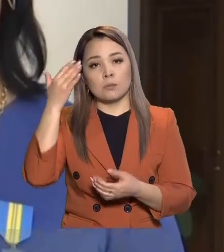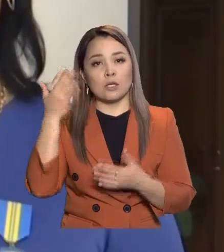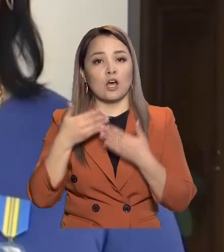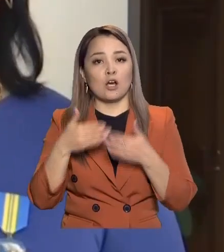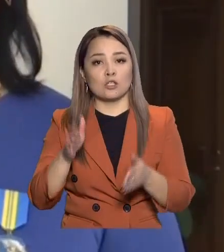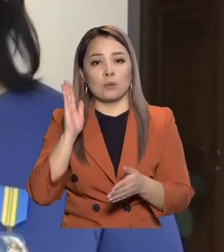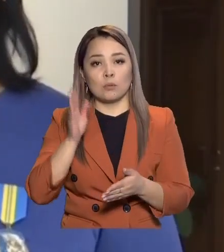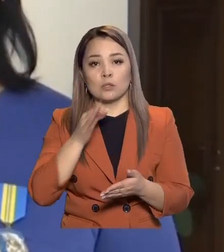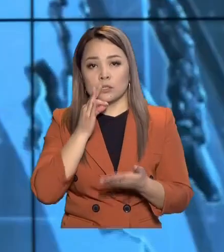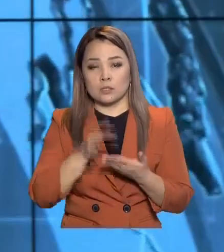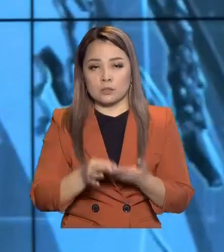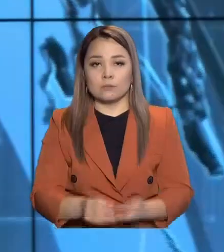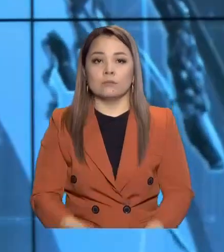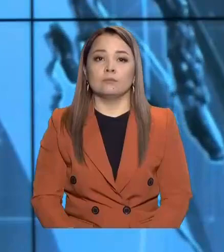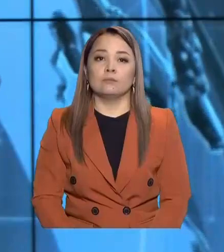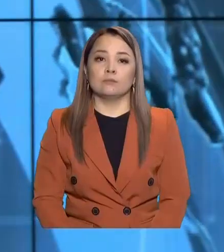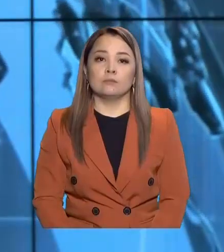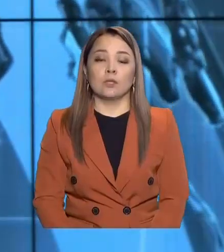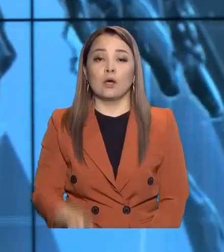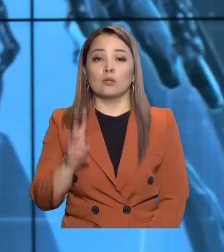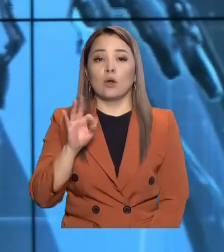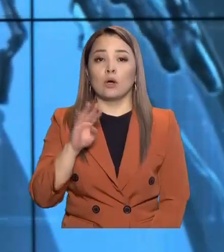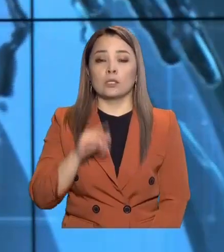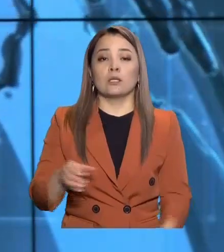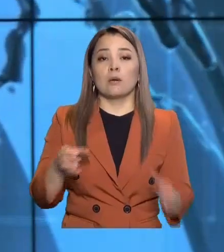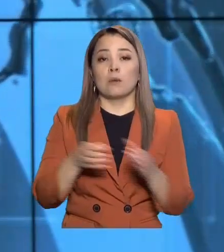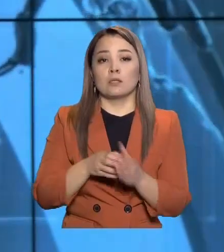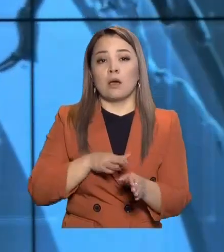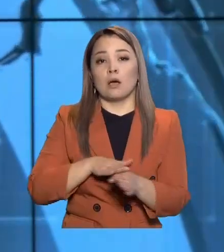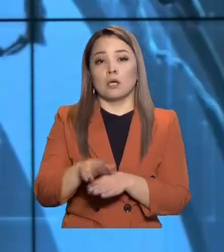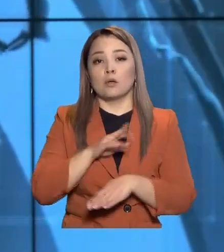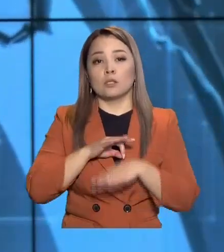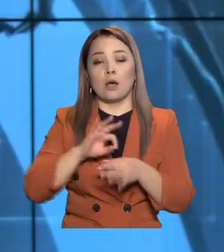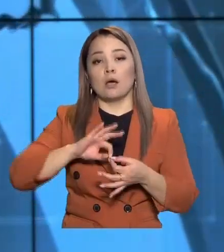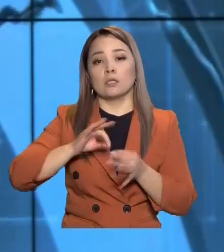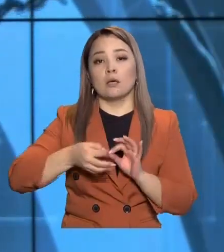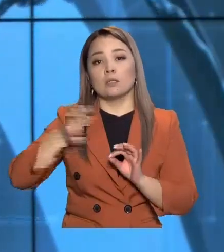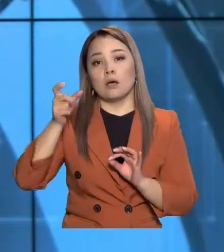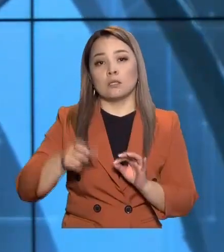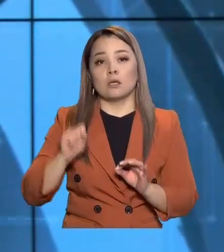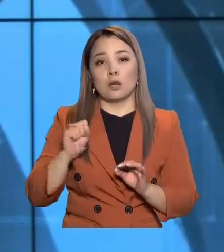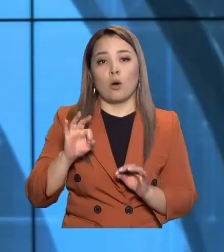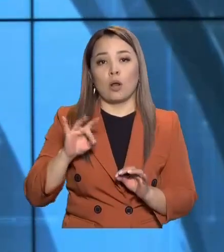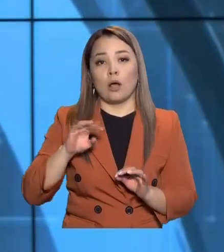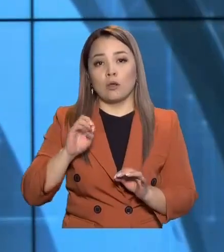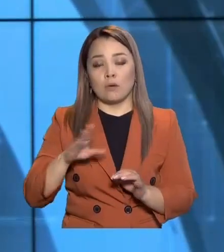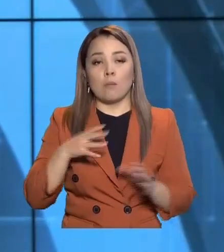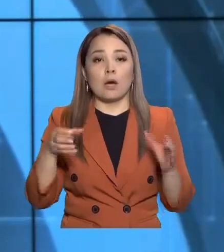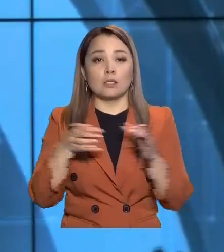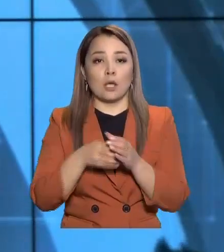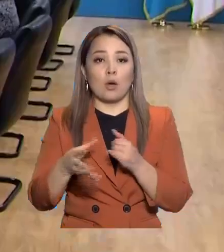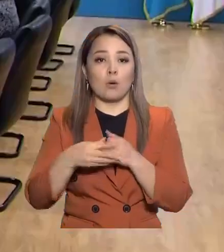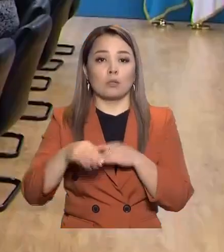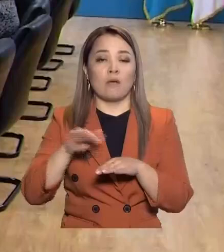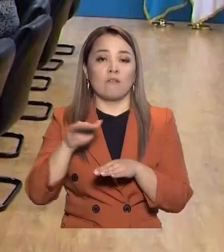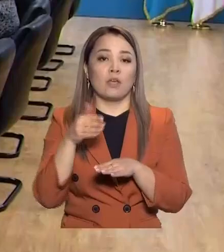болса екен. Нұр Отан партиясының атқарушы хатшысы Асхат Оралов партияның